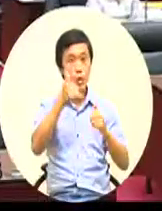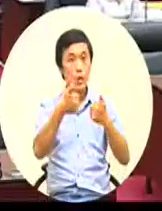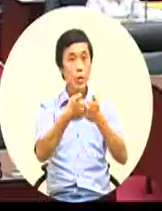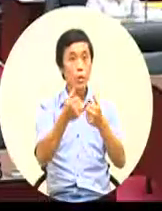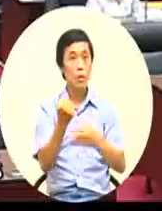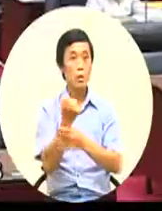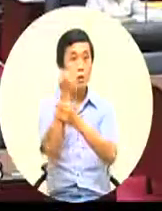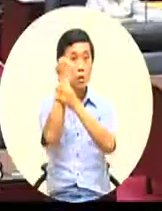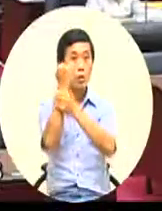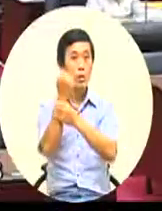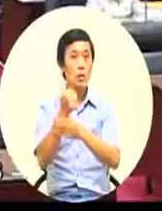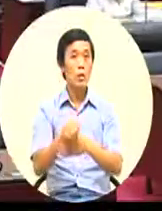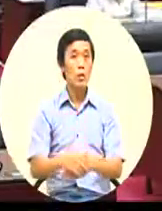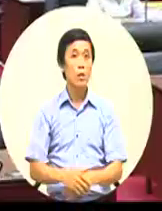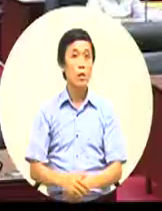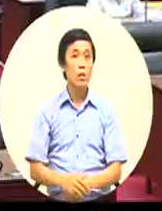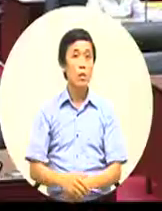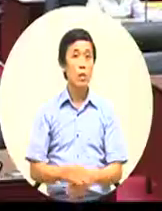谢。